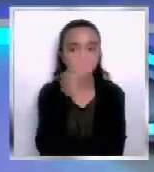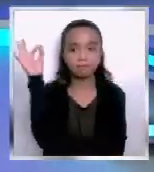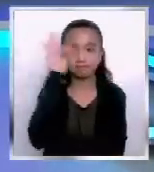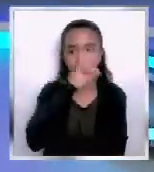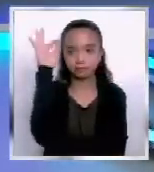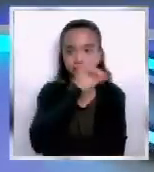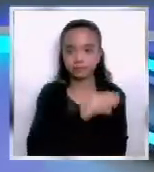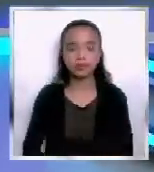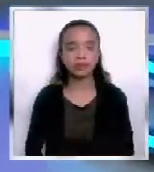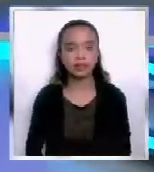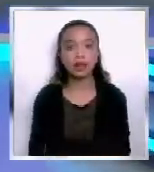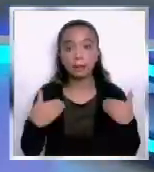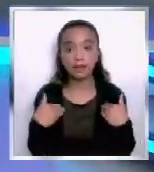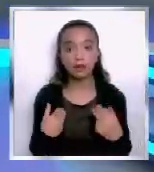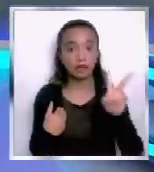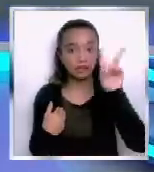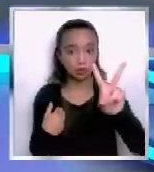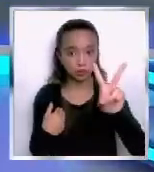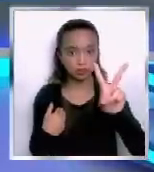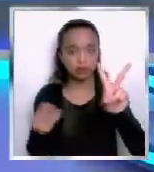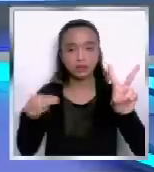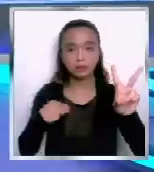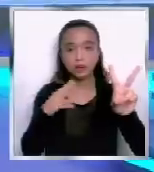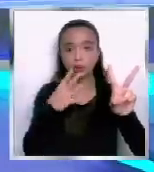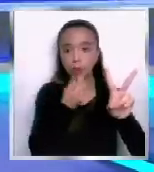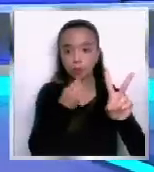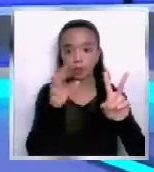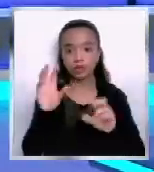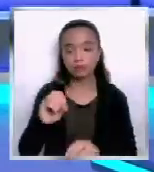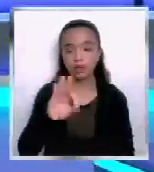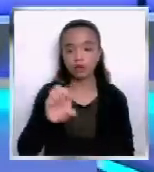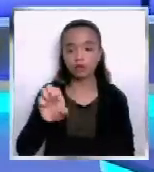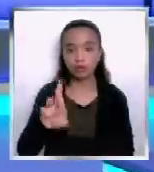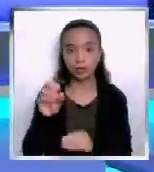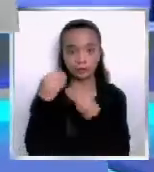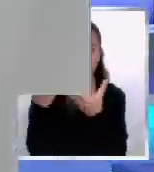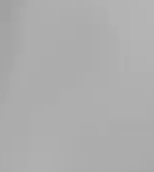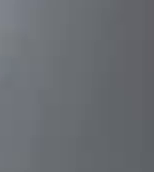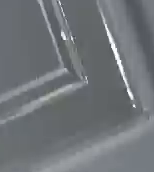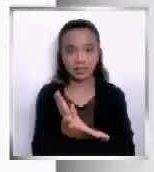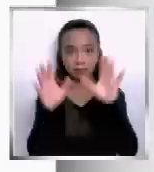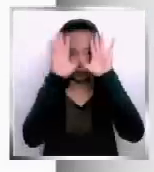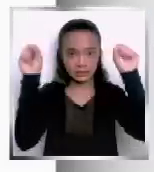pang inalok na maging miyembro ng gabinete ni Ginoong Marcos. Nakatutok si Sandra Aguinaldo.